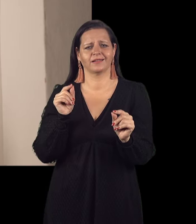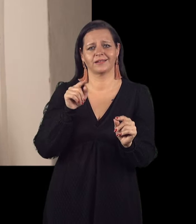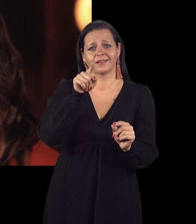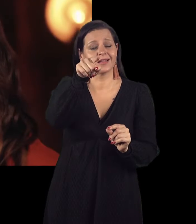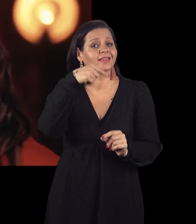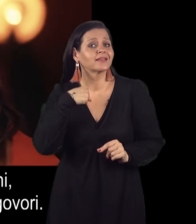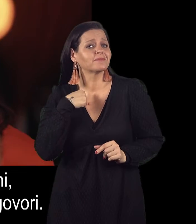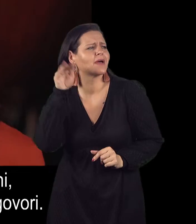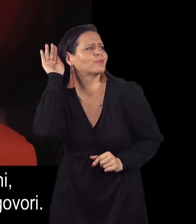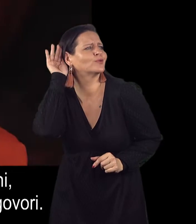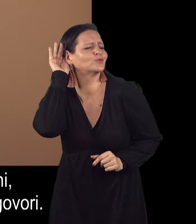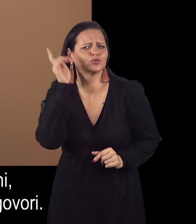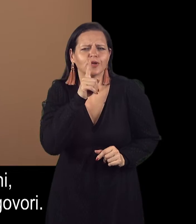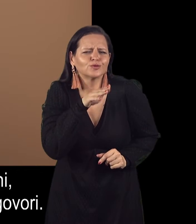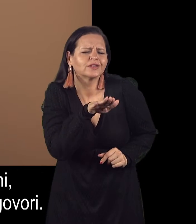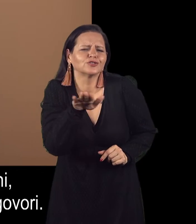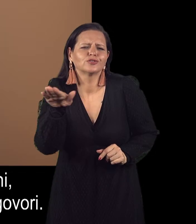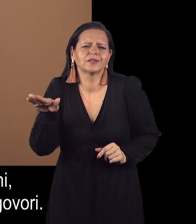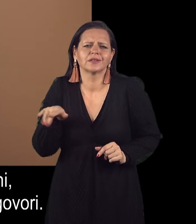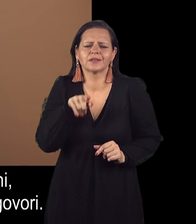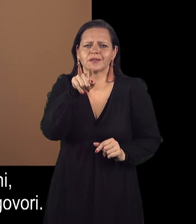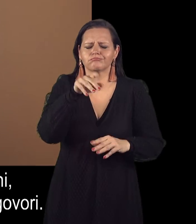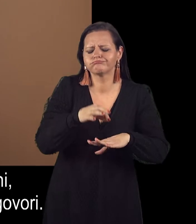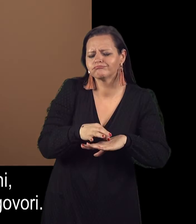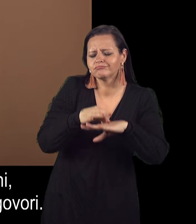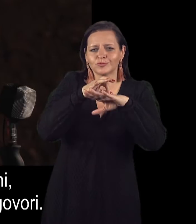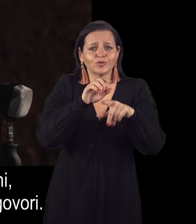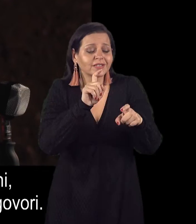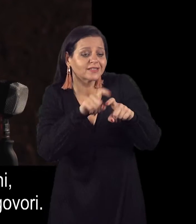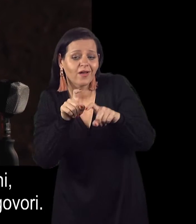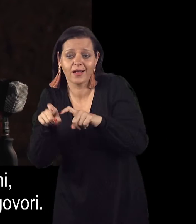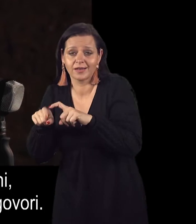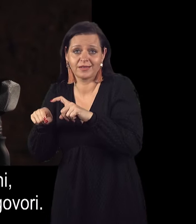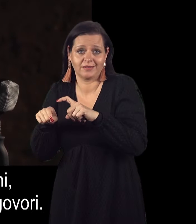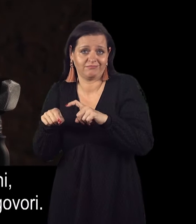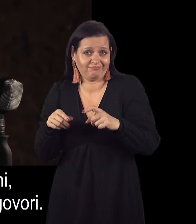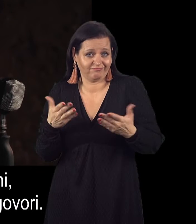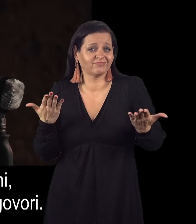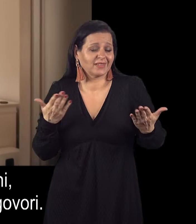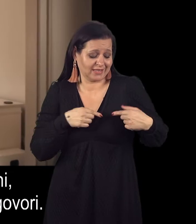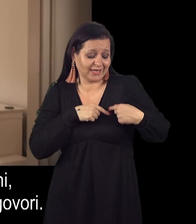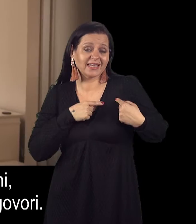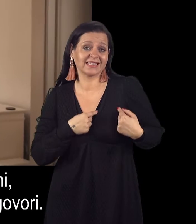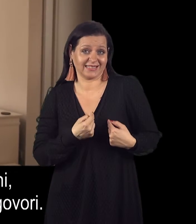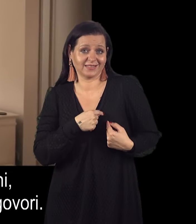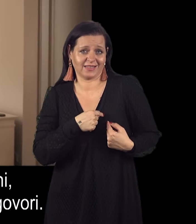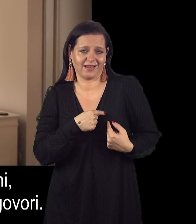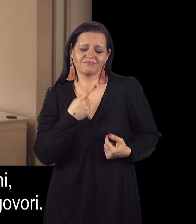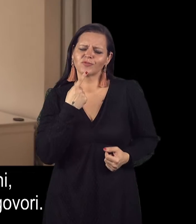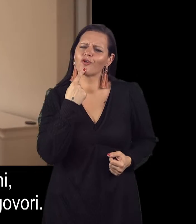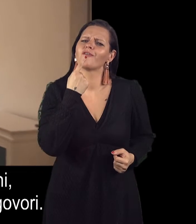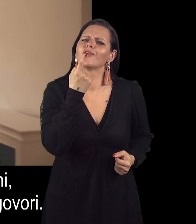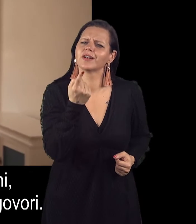mudi. Ti me poslušaš v tišini, začutiš stvari, ki jih